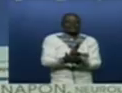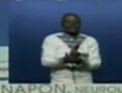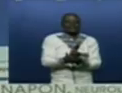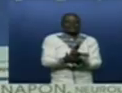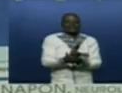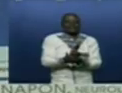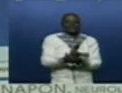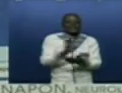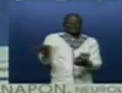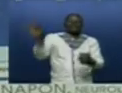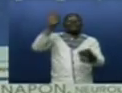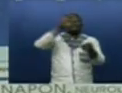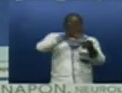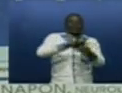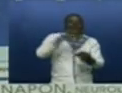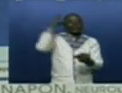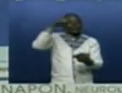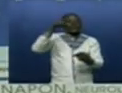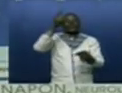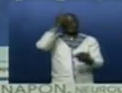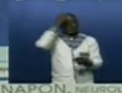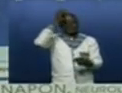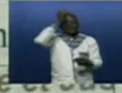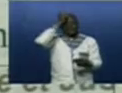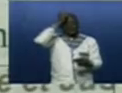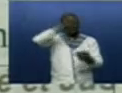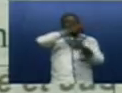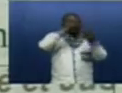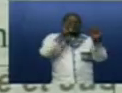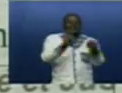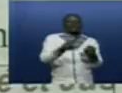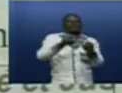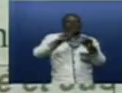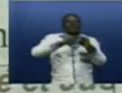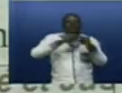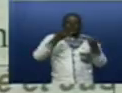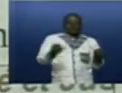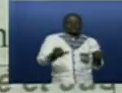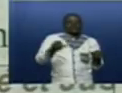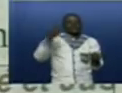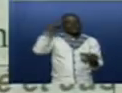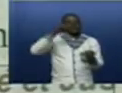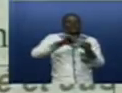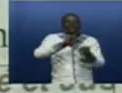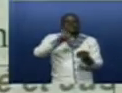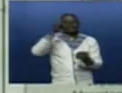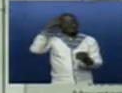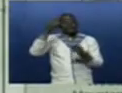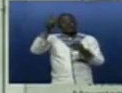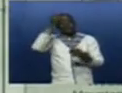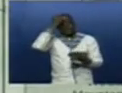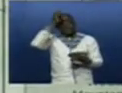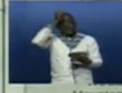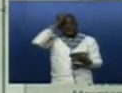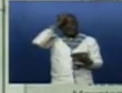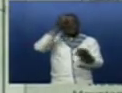L'érection du mémorial à Thomas Sankara en question dans les paritions du jour. L'Express du Faso pense que Thomas Sankara mérite bien